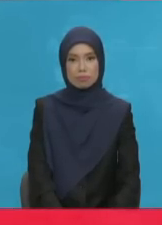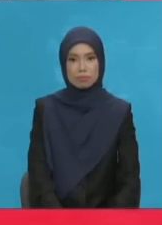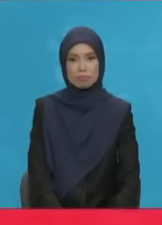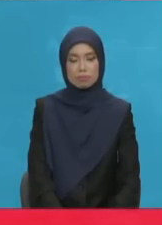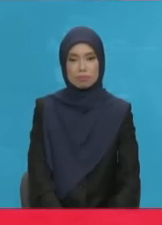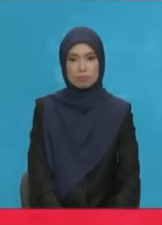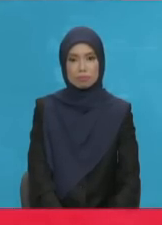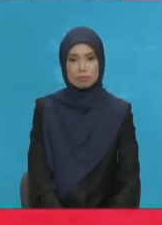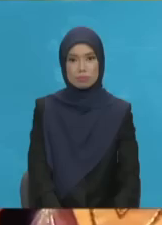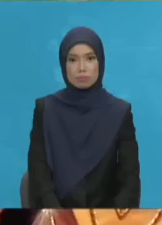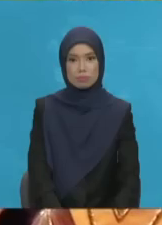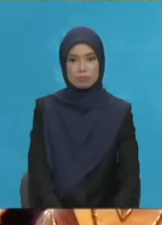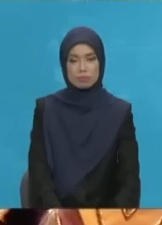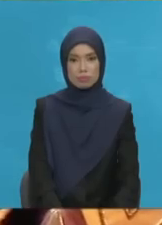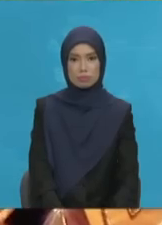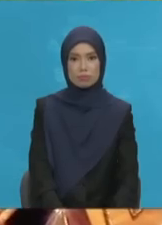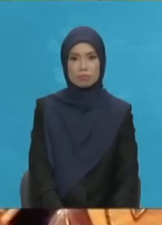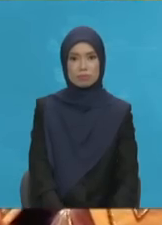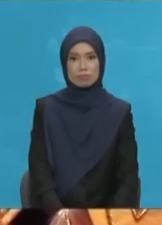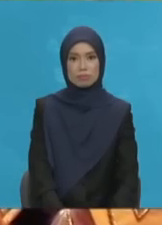mengangkat tanda dan